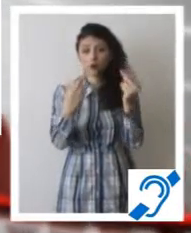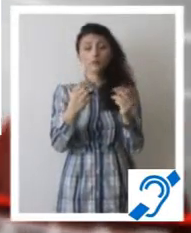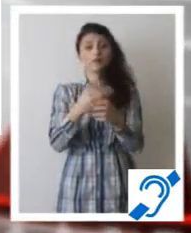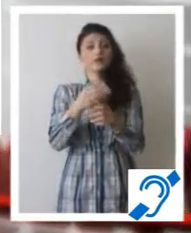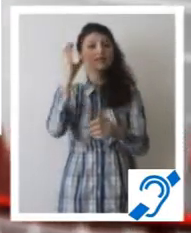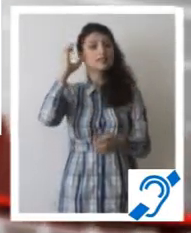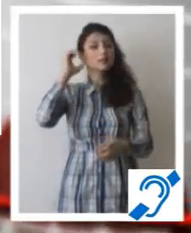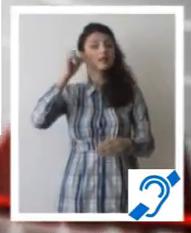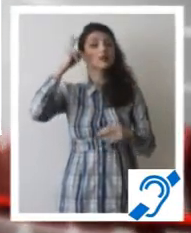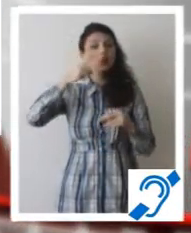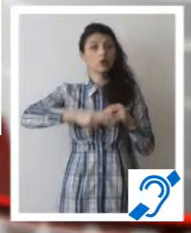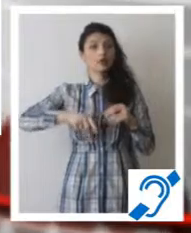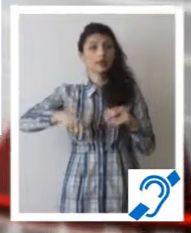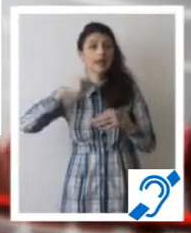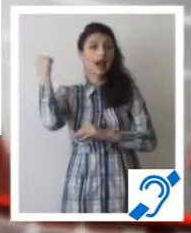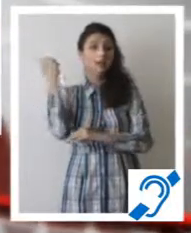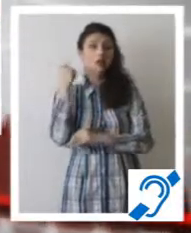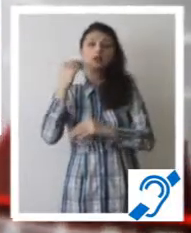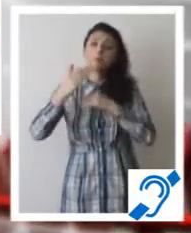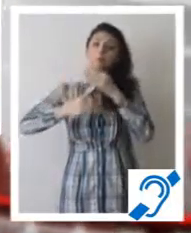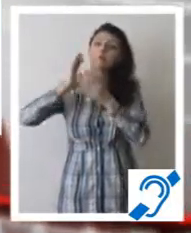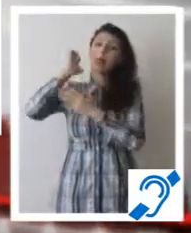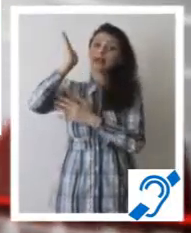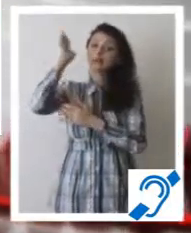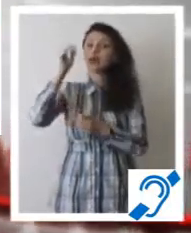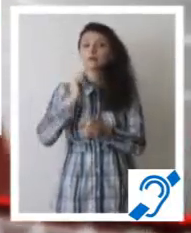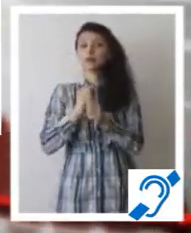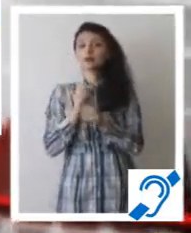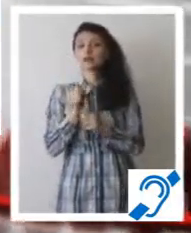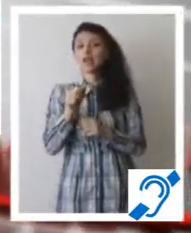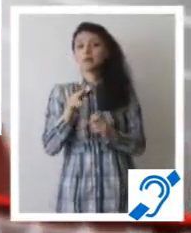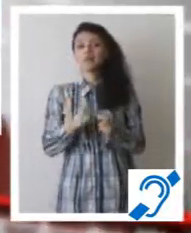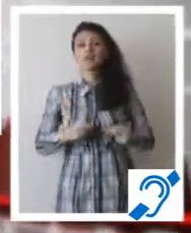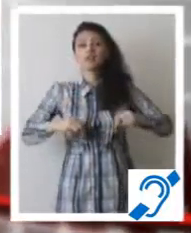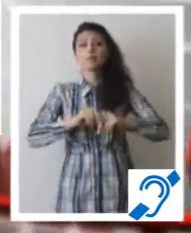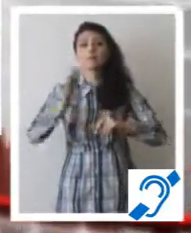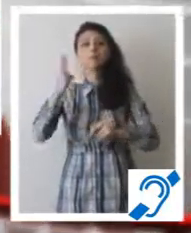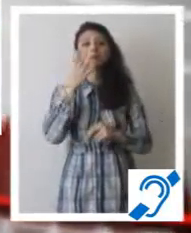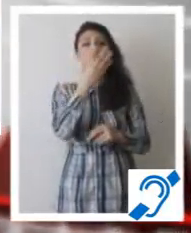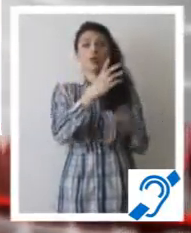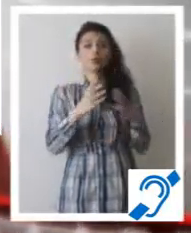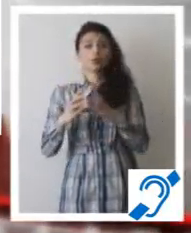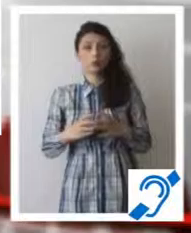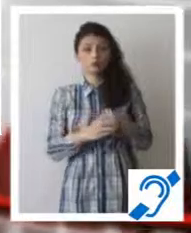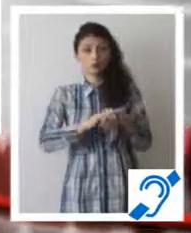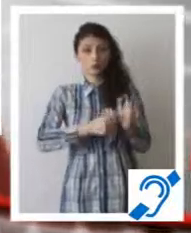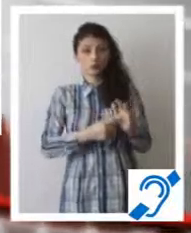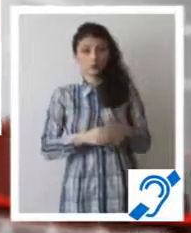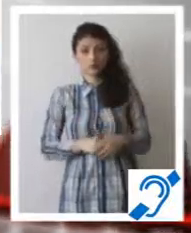de sâmbătă este ultima din acest sezon, iar mai departe la turneul semifinal merg primele 4 clasate.